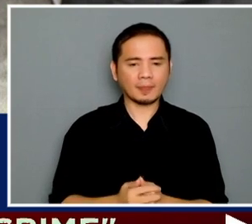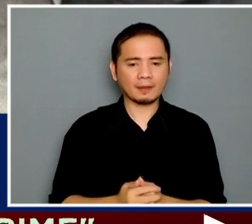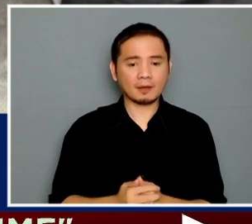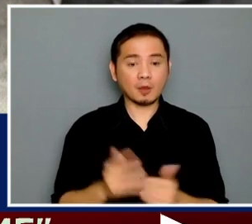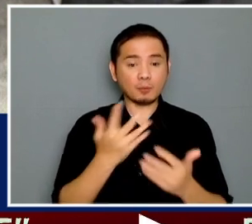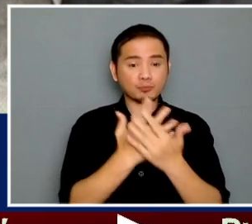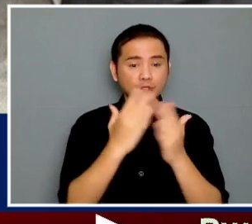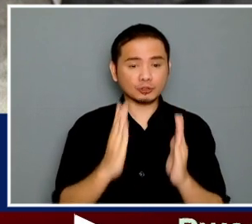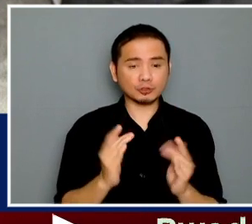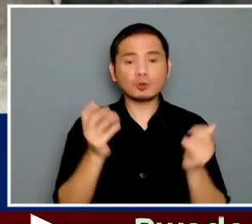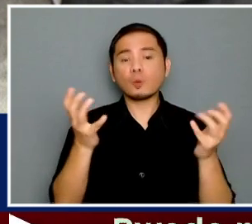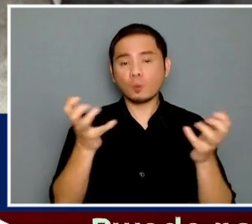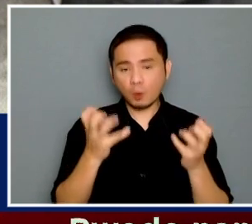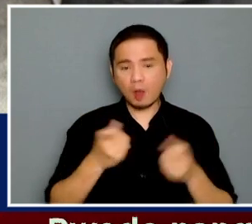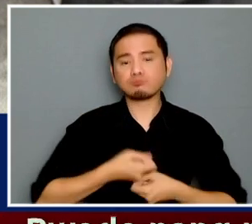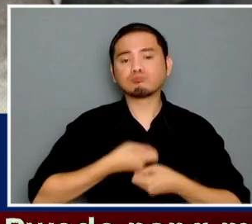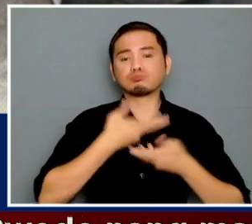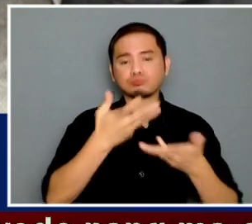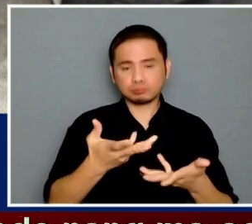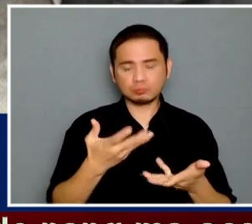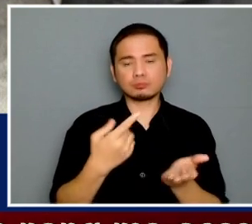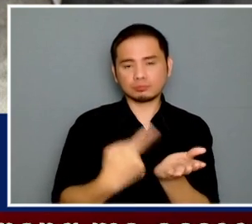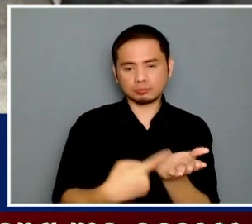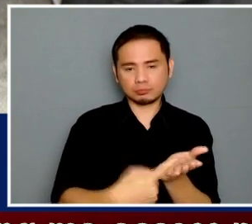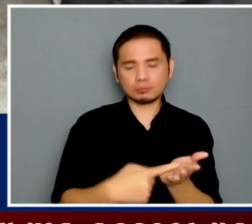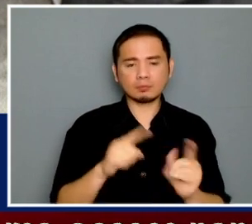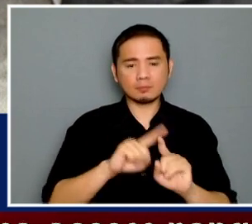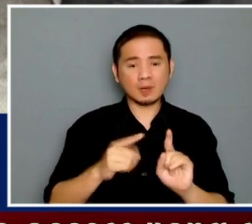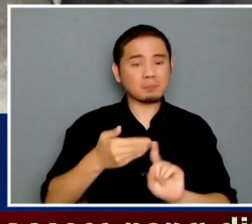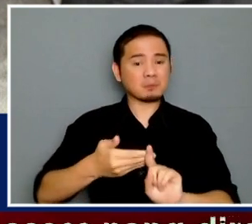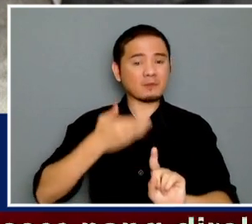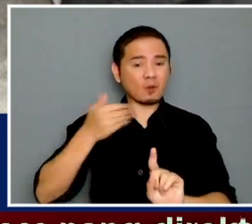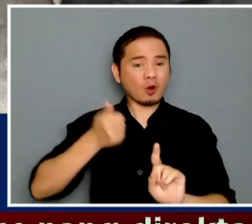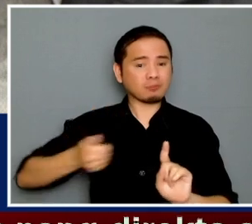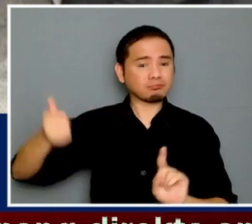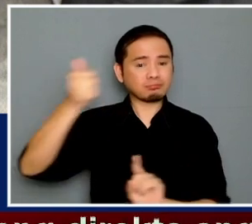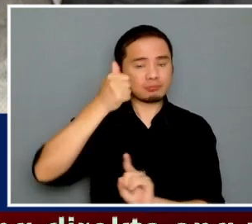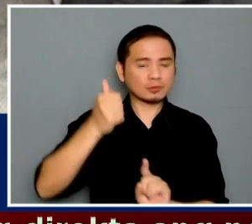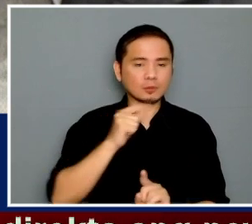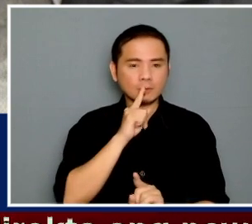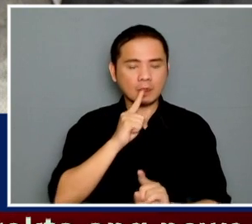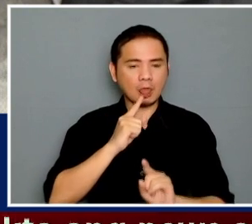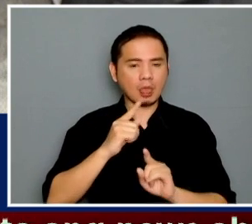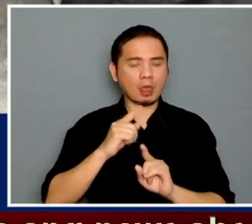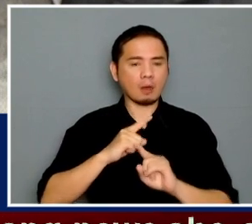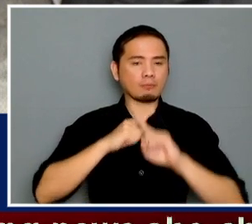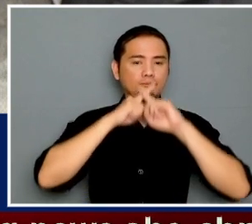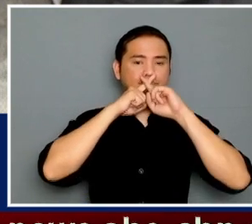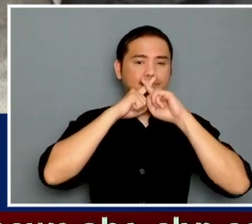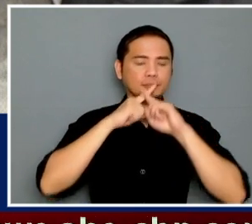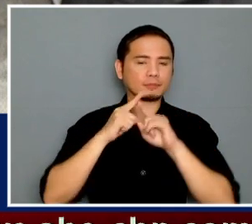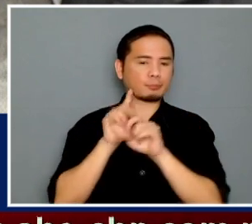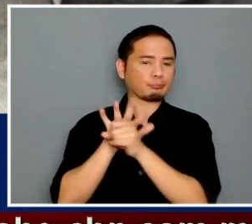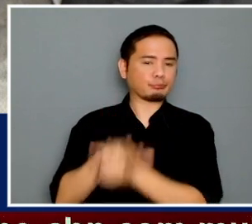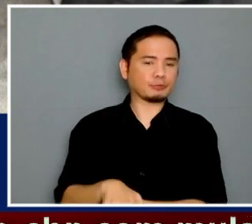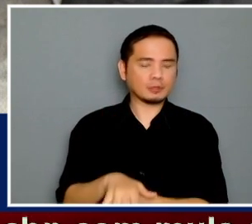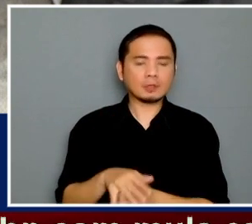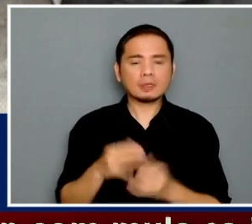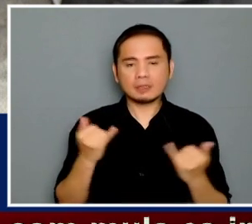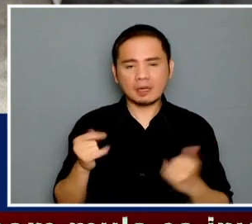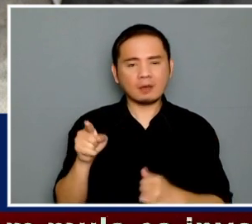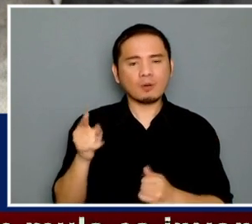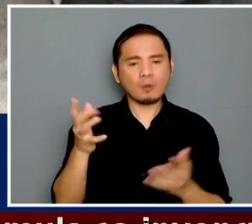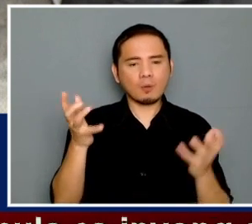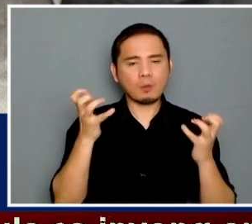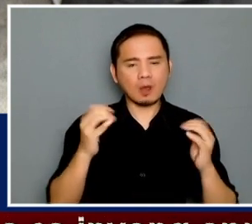hindi maganda nung panahon ng previous administration, gusto nilang mabigyan ng hustisya. Yan ang